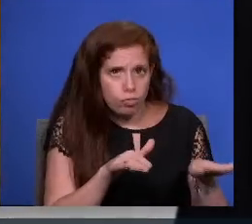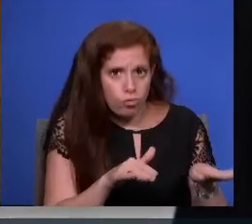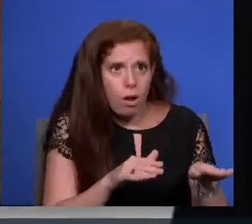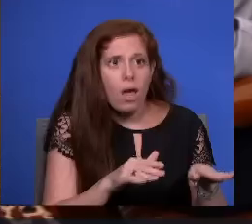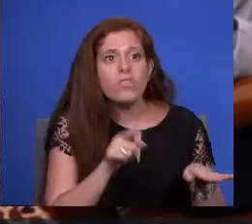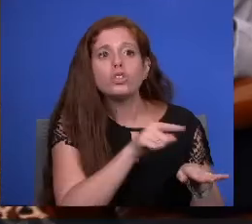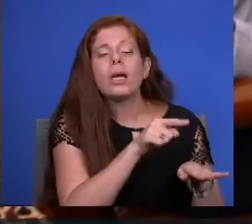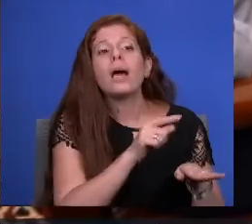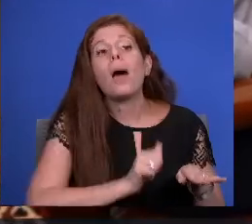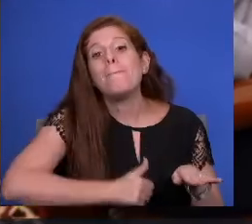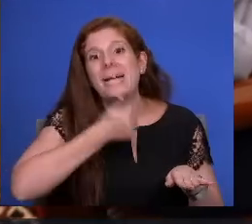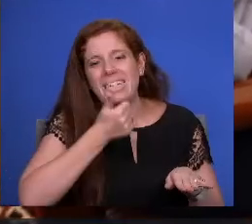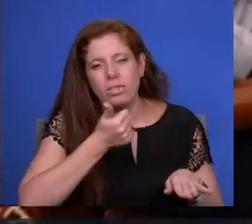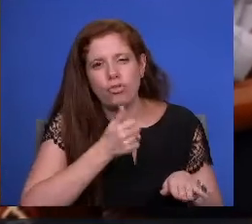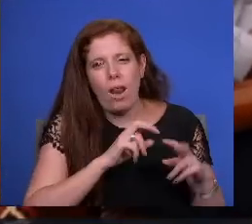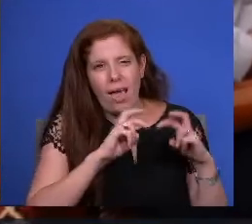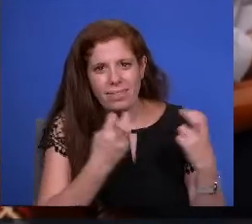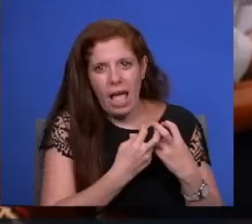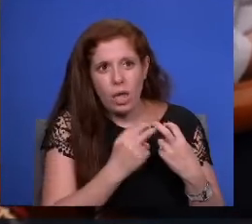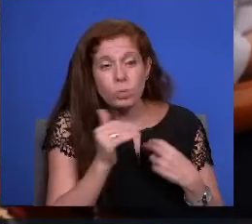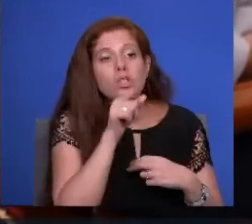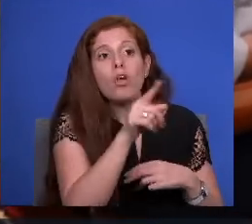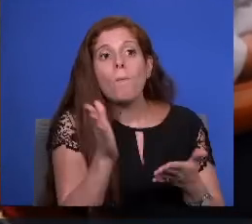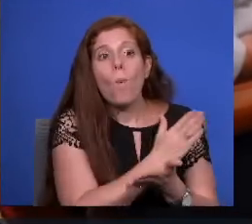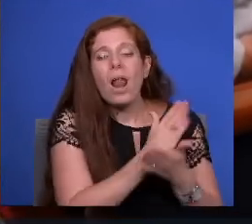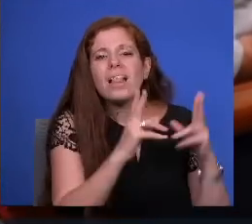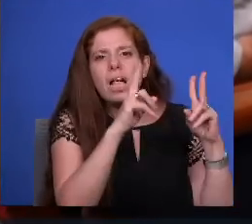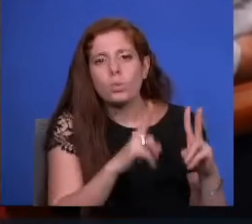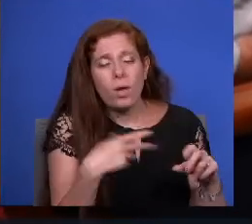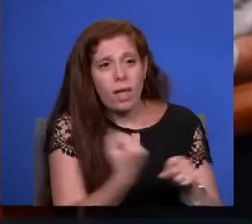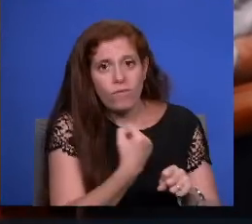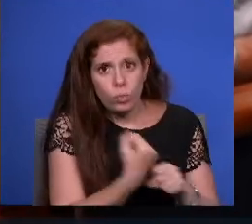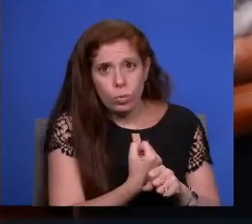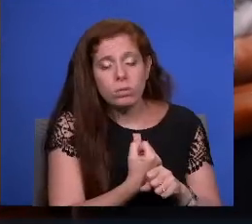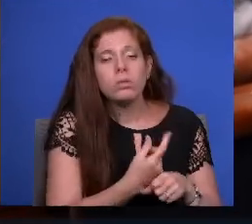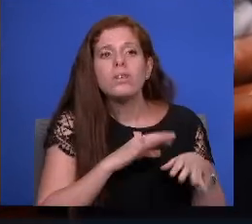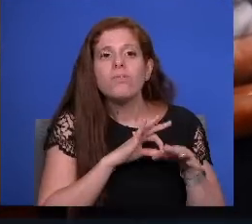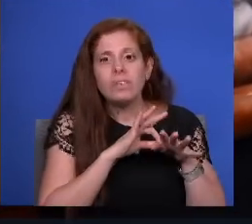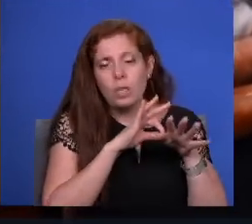של העדה הדרוזית, ושם הוחלט על השעיה של העבודות. זה הוביל לעצירת ההפגנות.